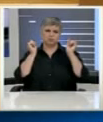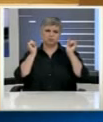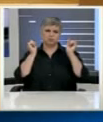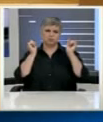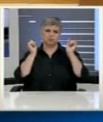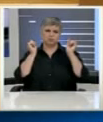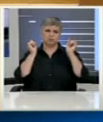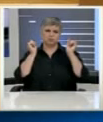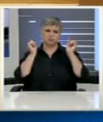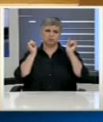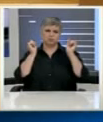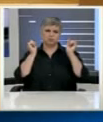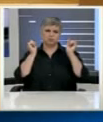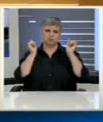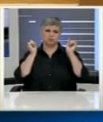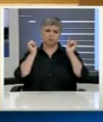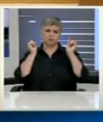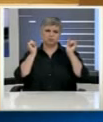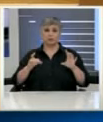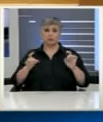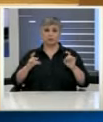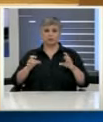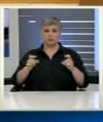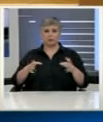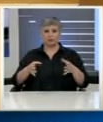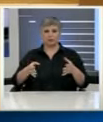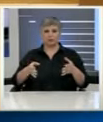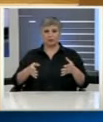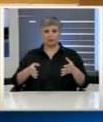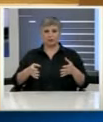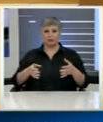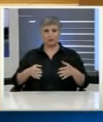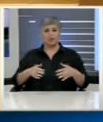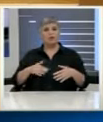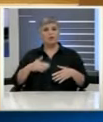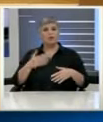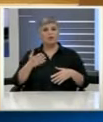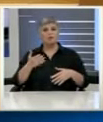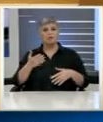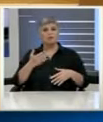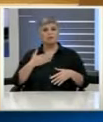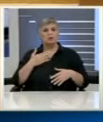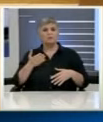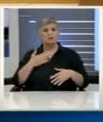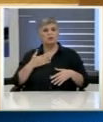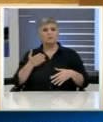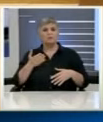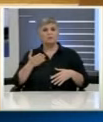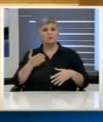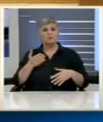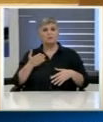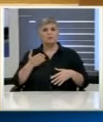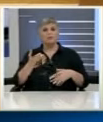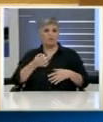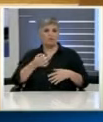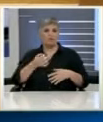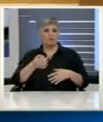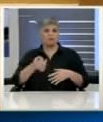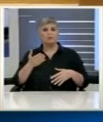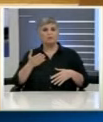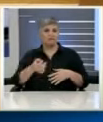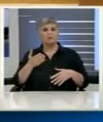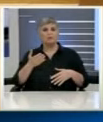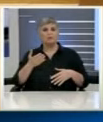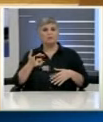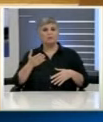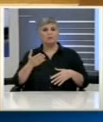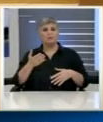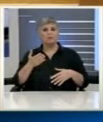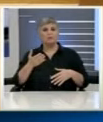πέρα εάν πραγματικά θα θέλατε να οικοδομήσετε ένα καινούργιο